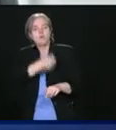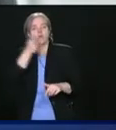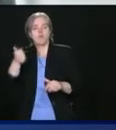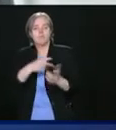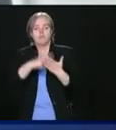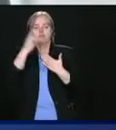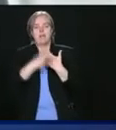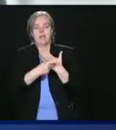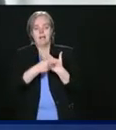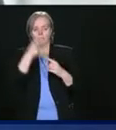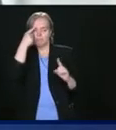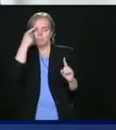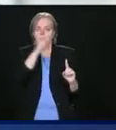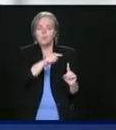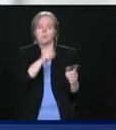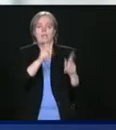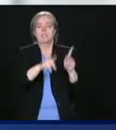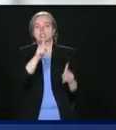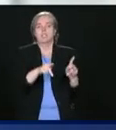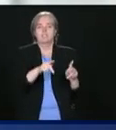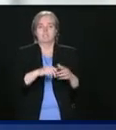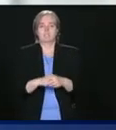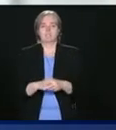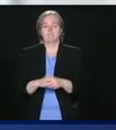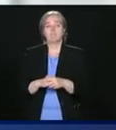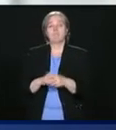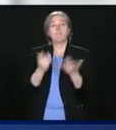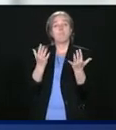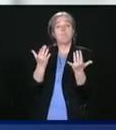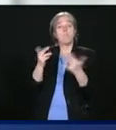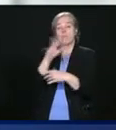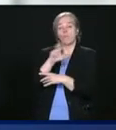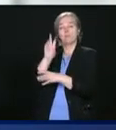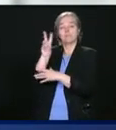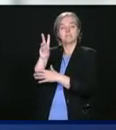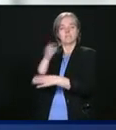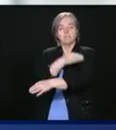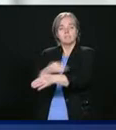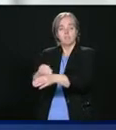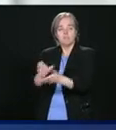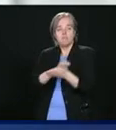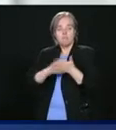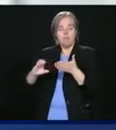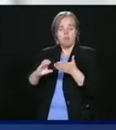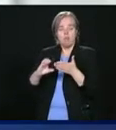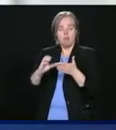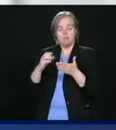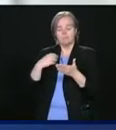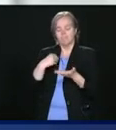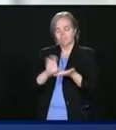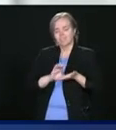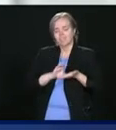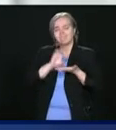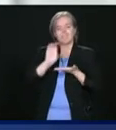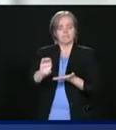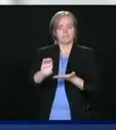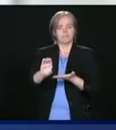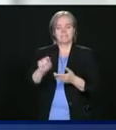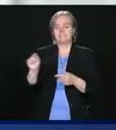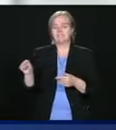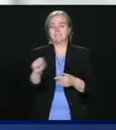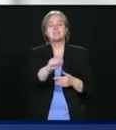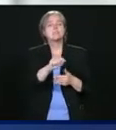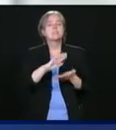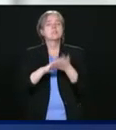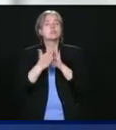Notre gouvernement va allouer plus de 306 millions de dollars pour aider les entreprises